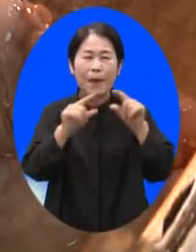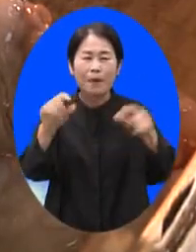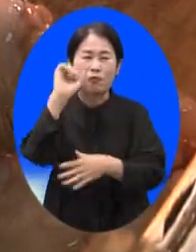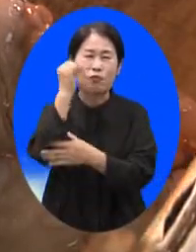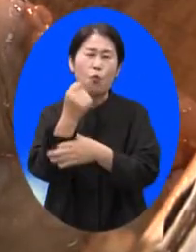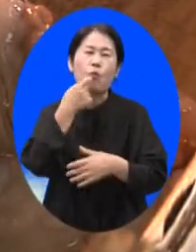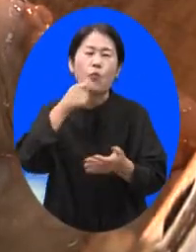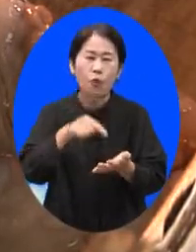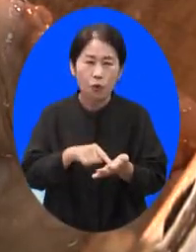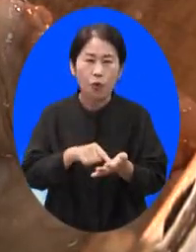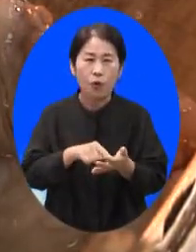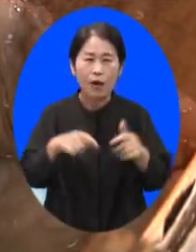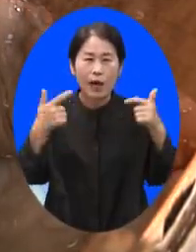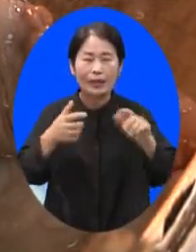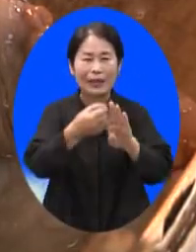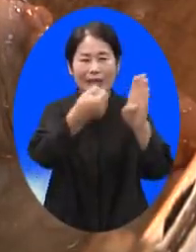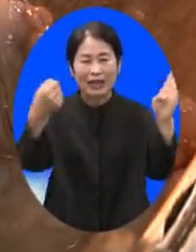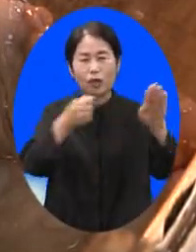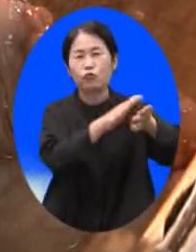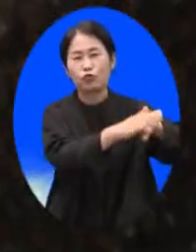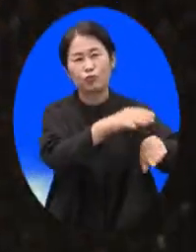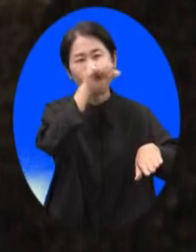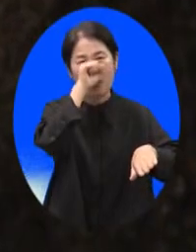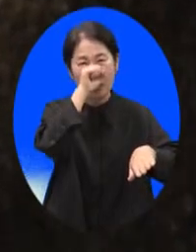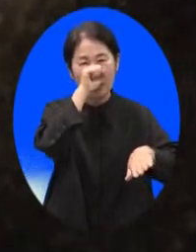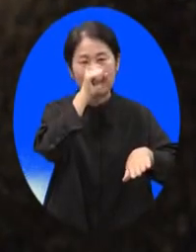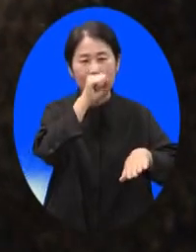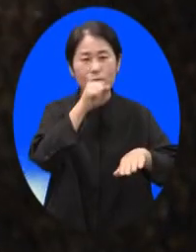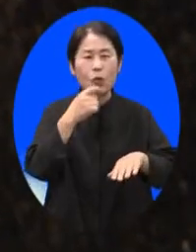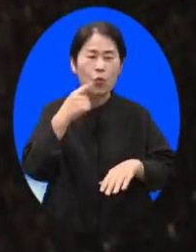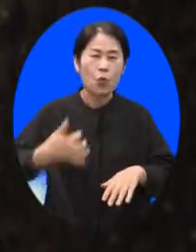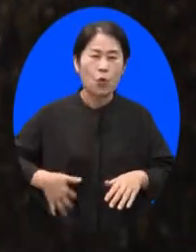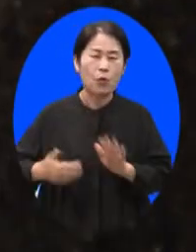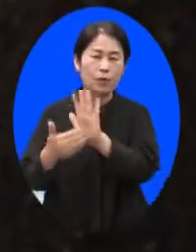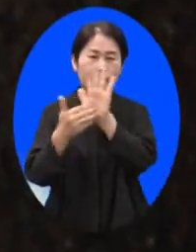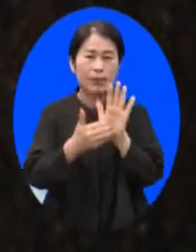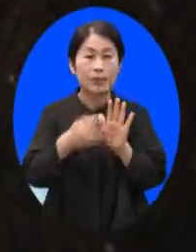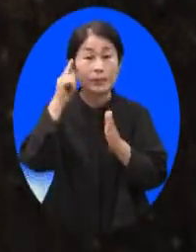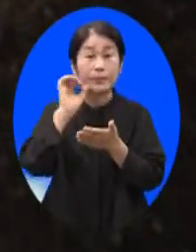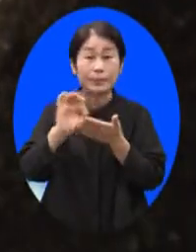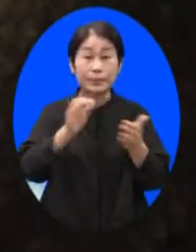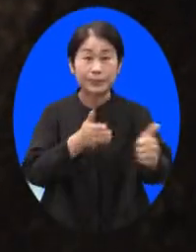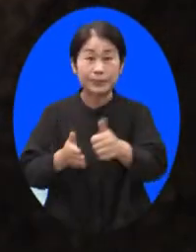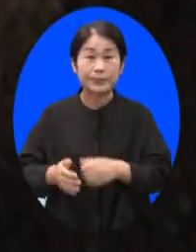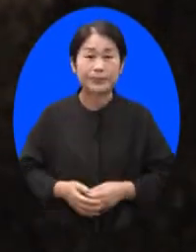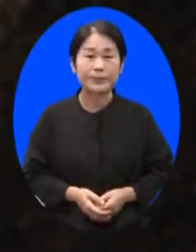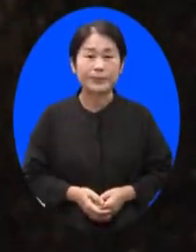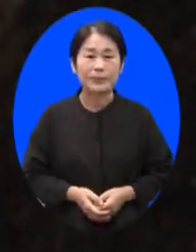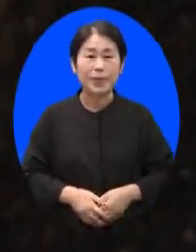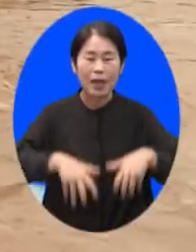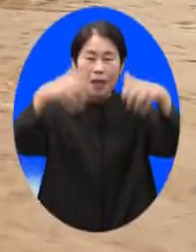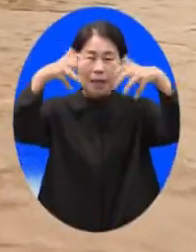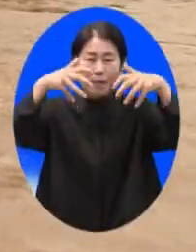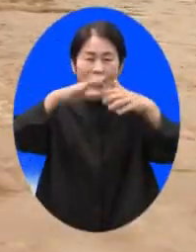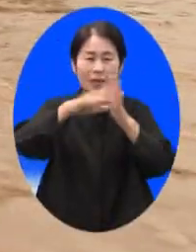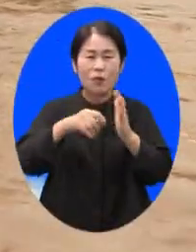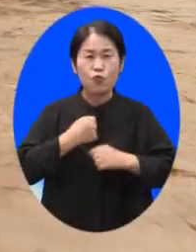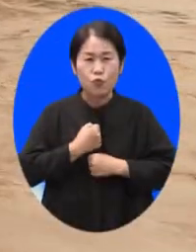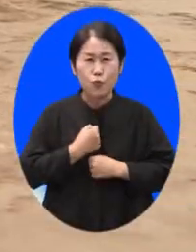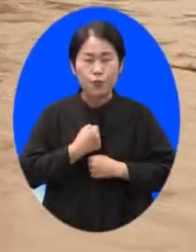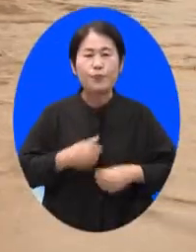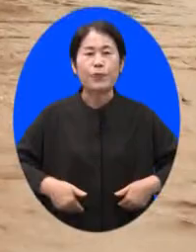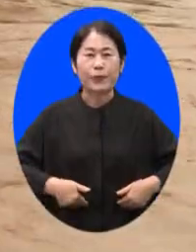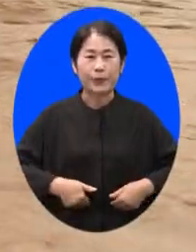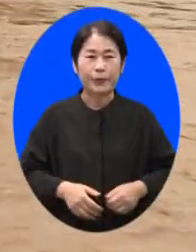음식물이 빨리 상할 수 있기 때문에 꼭 냉장 보관해야 하며 식중독 예방에 신경 써야 합니다.